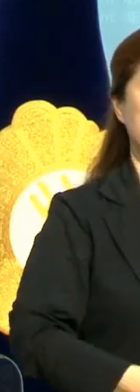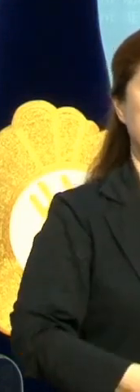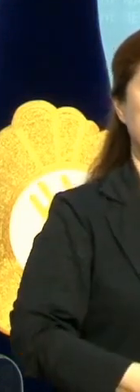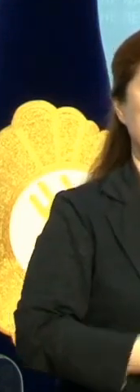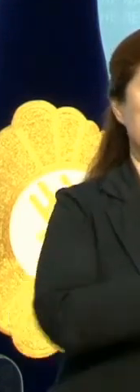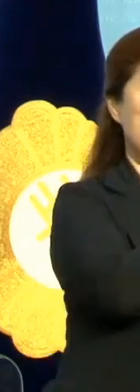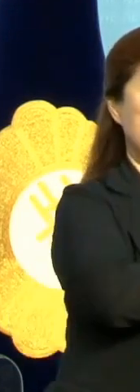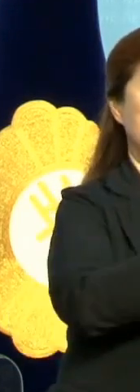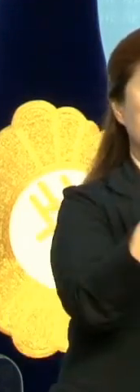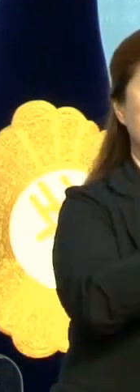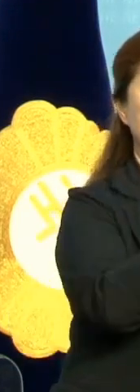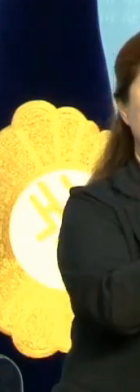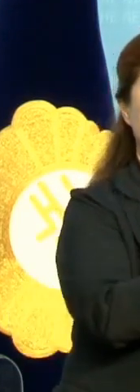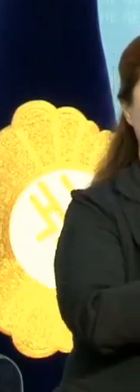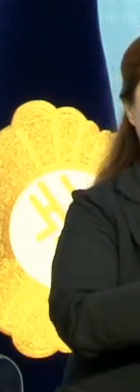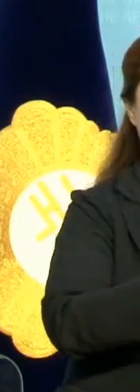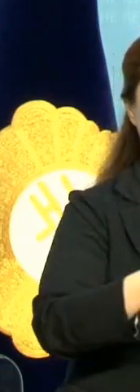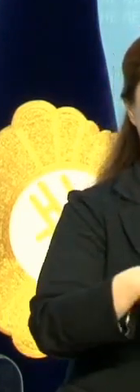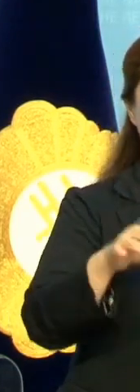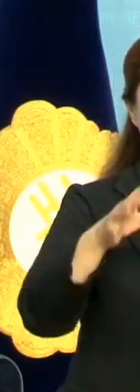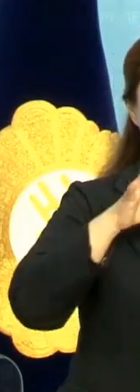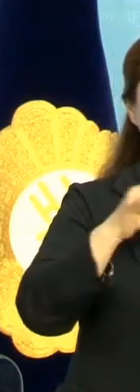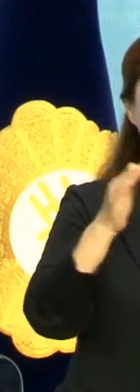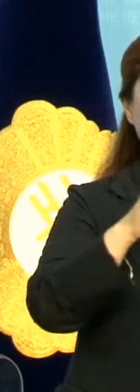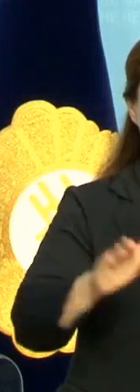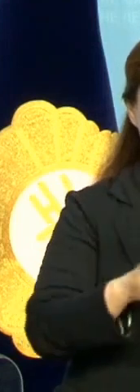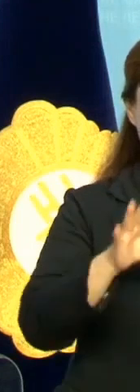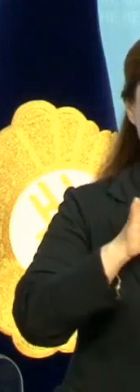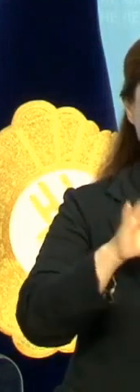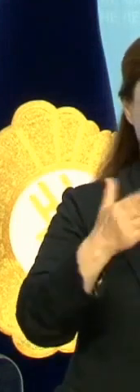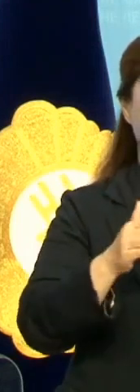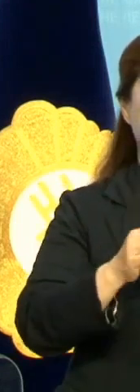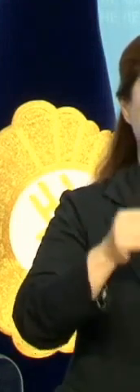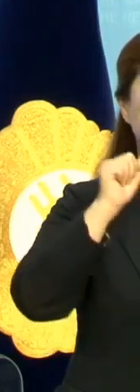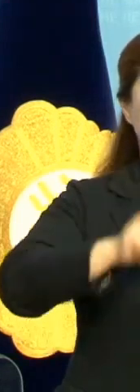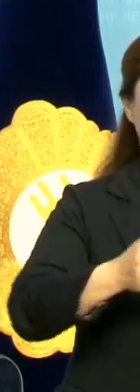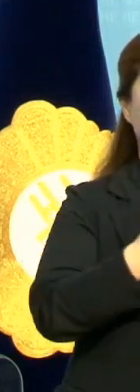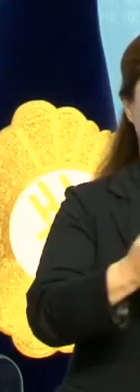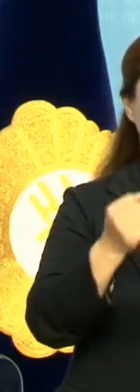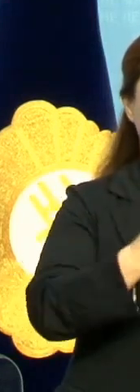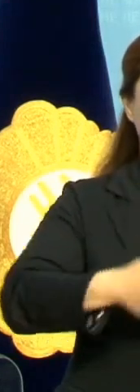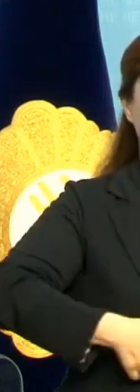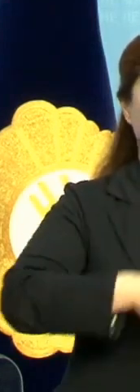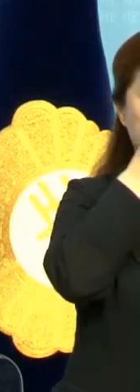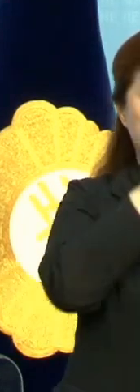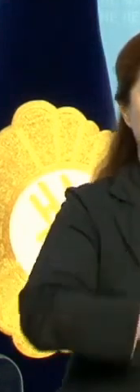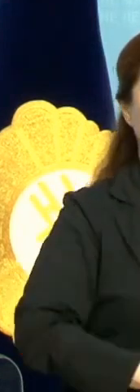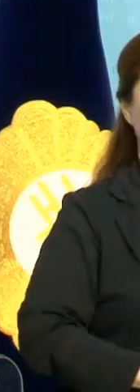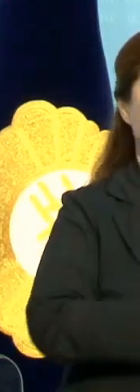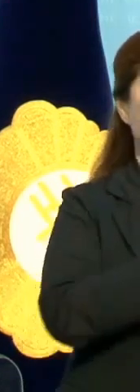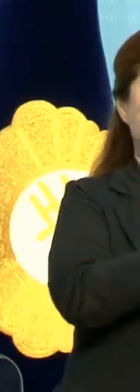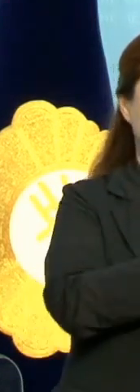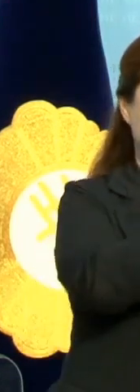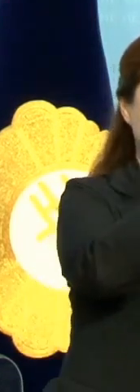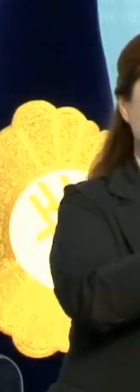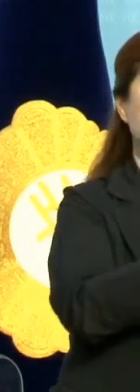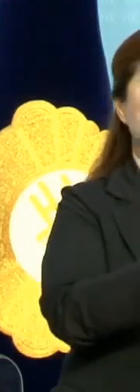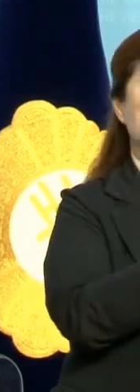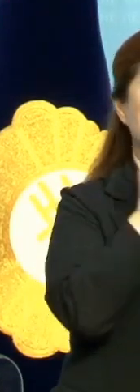통한 총수 일가의 전횡을 시스템으로 막아야 합니다. 제가 대표 발의한 상법 개정안의 통과를 위해서 최선을